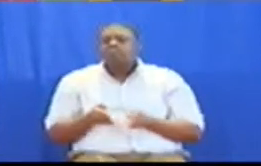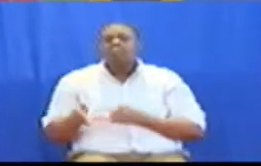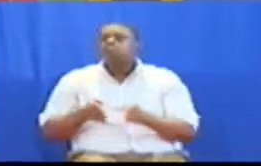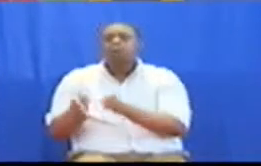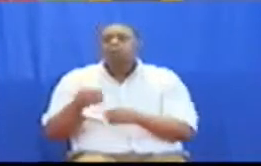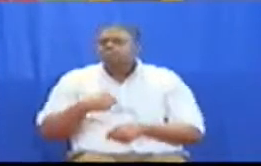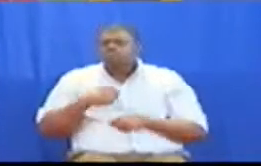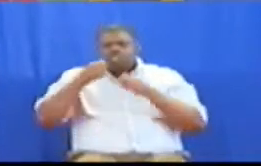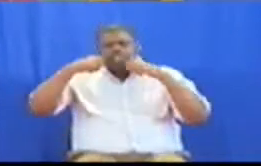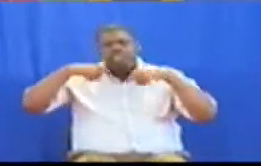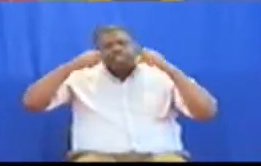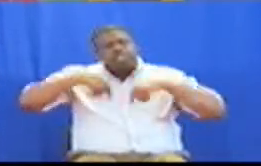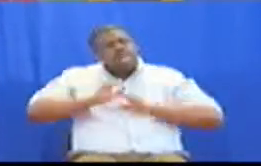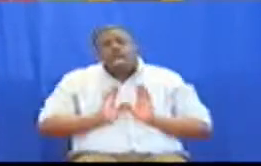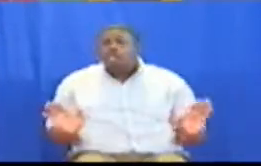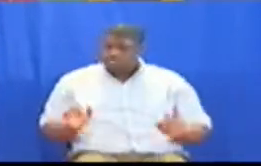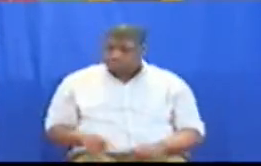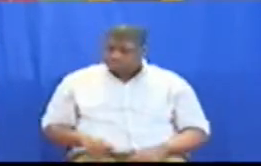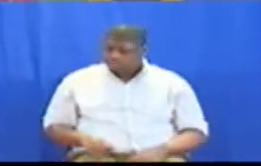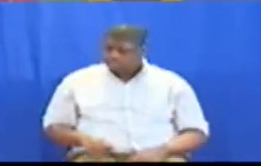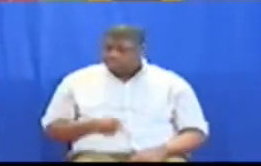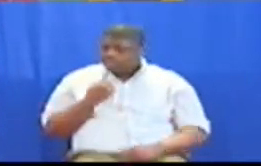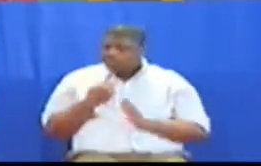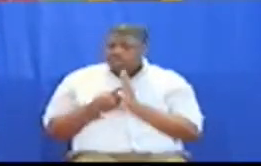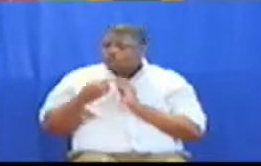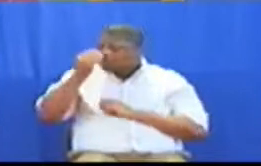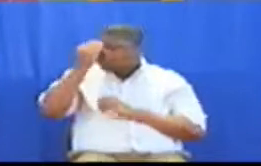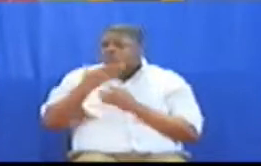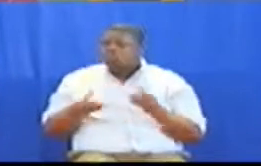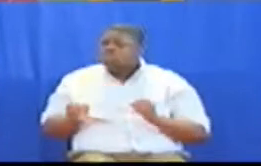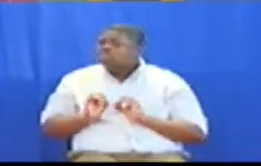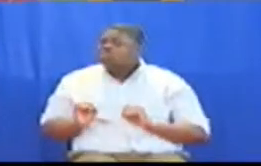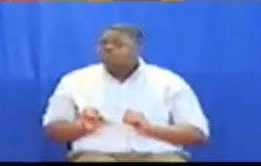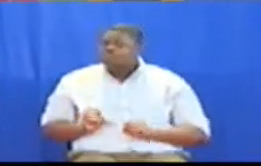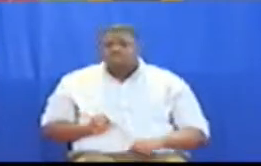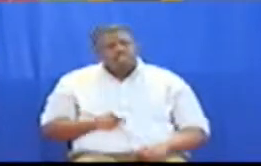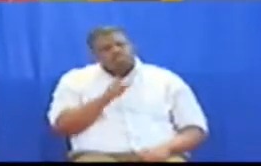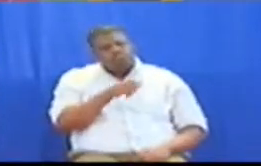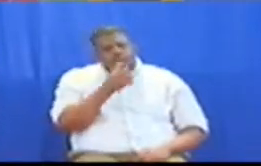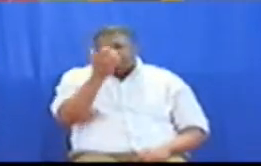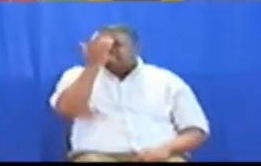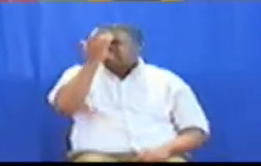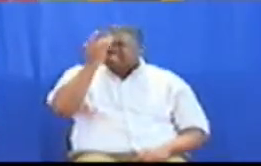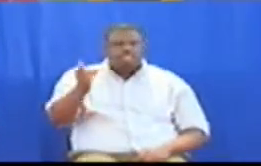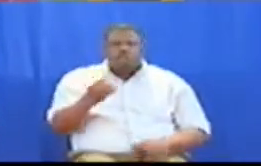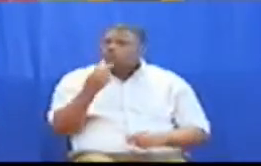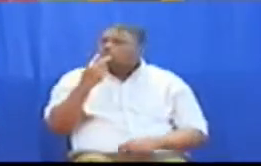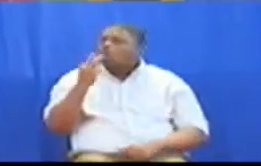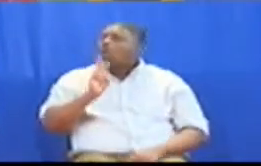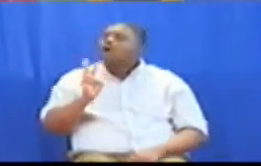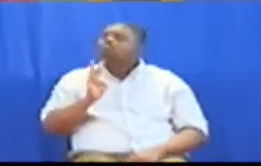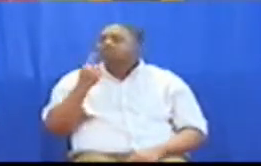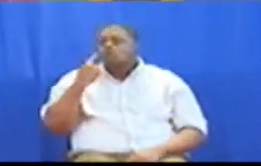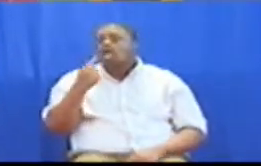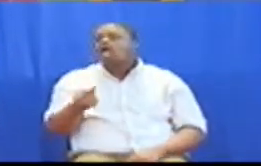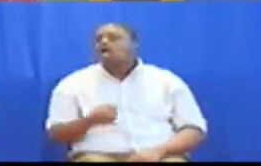machozi alinitoka. Nikasema hivi, isingekuwa elimu bure, genius mtoto kama huyu tungemuona wapi?